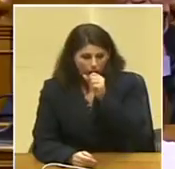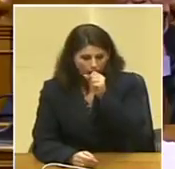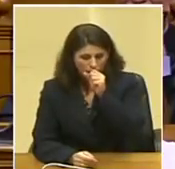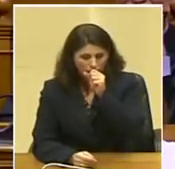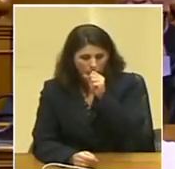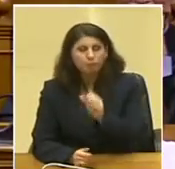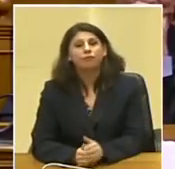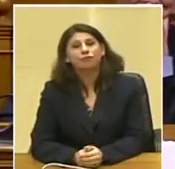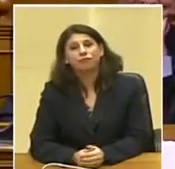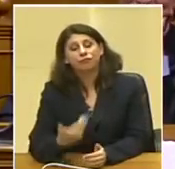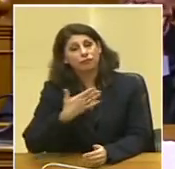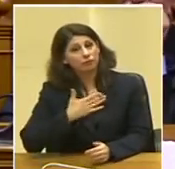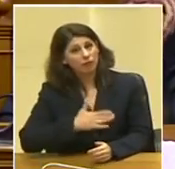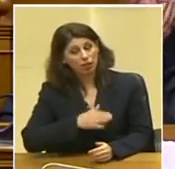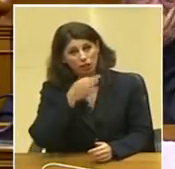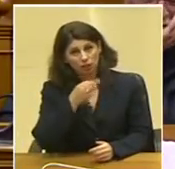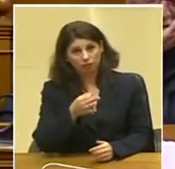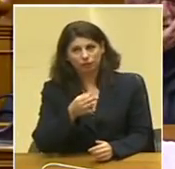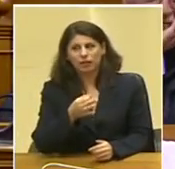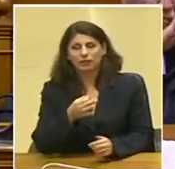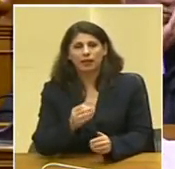Θέλω να κλείσω όμως.